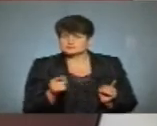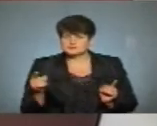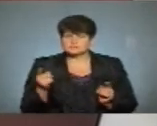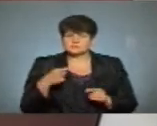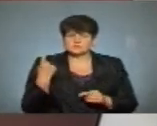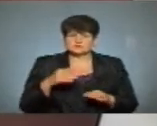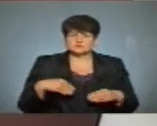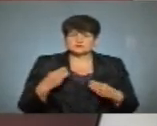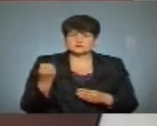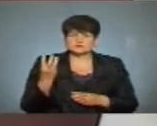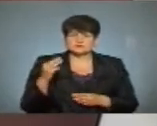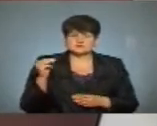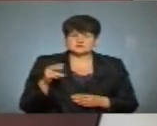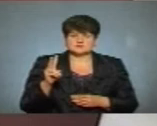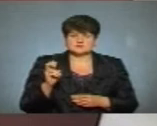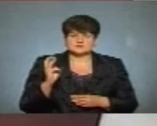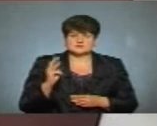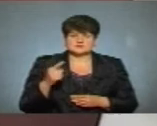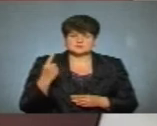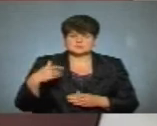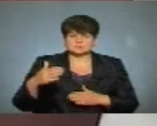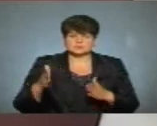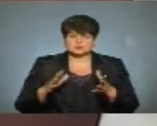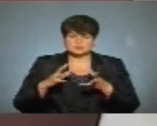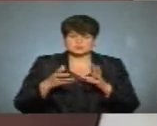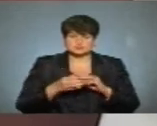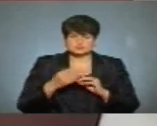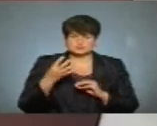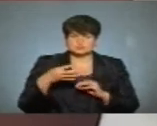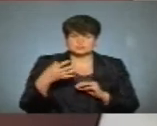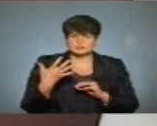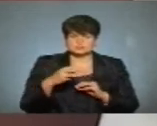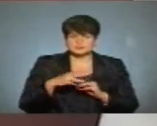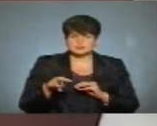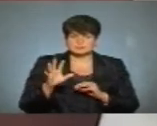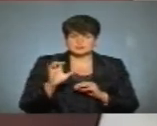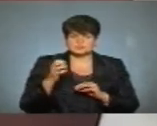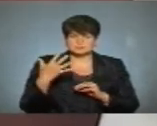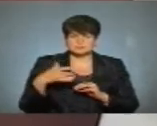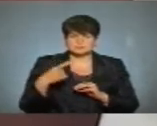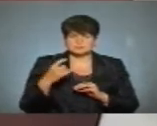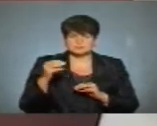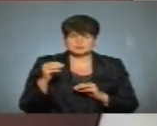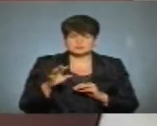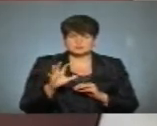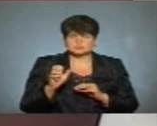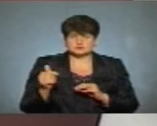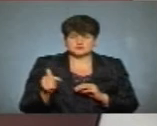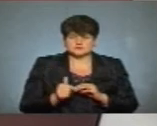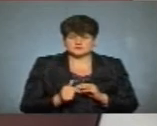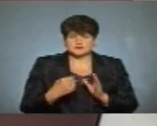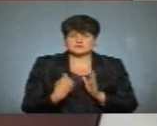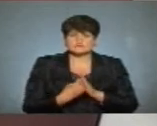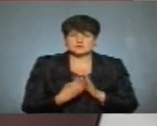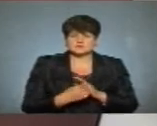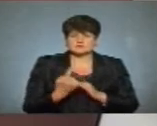видали 13 231 пакунок на суму 45 551 тисячу 500 гривень.